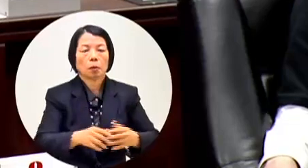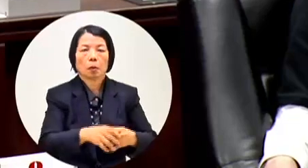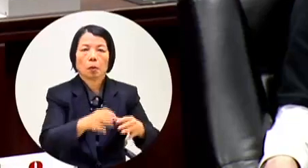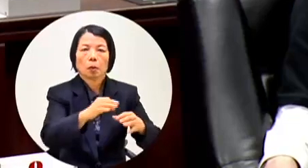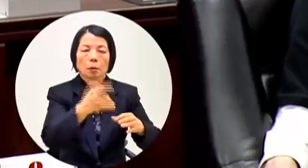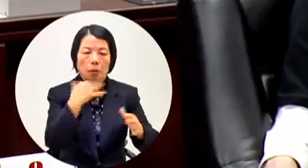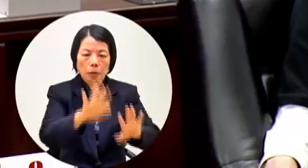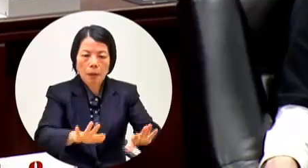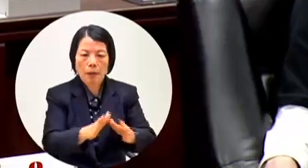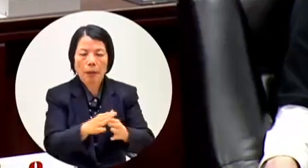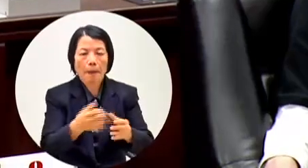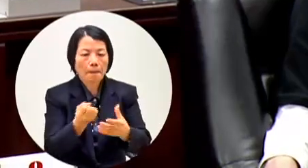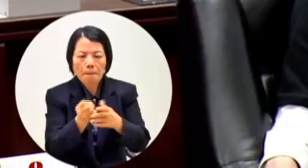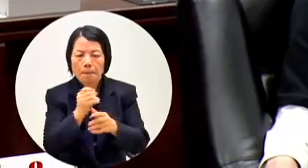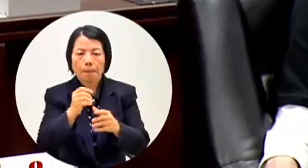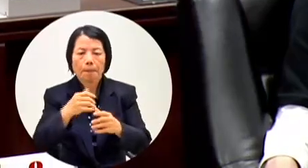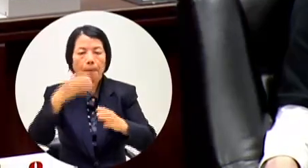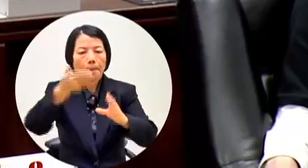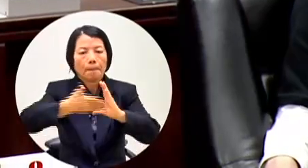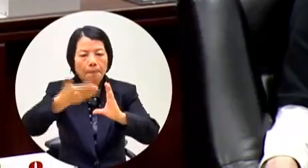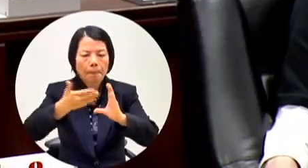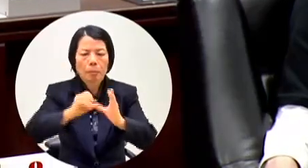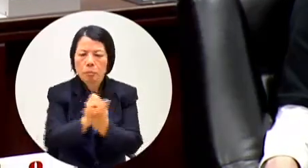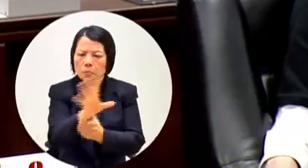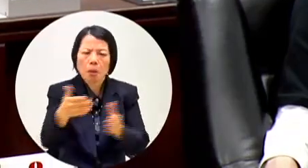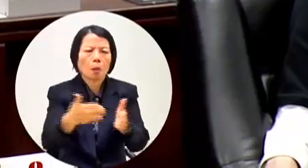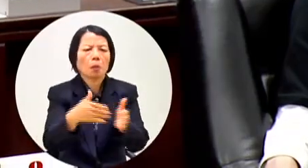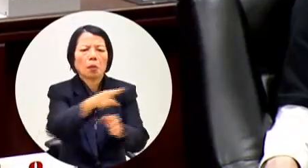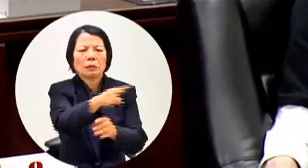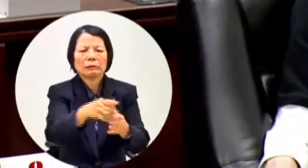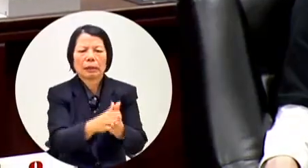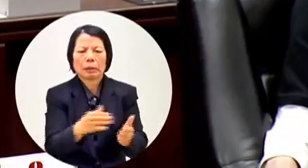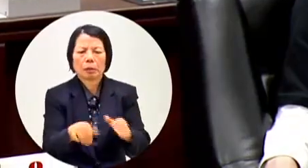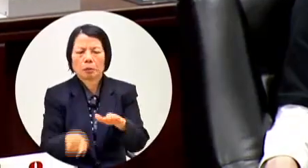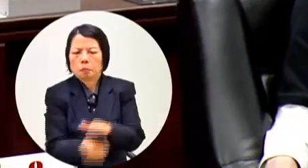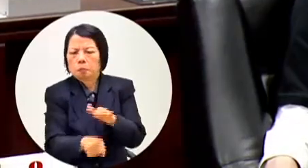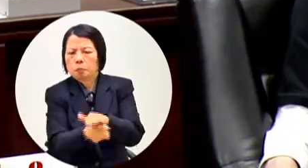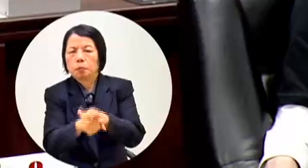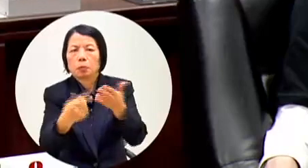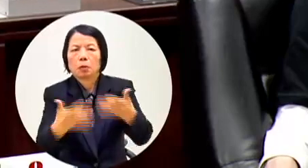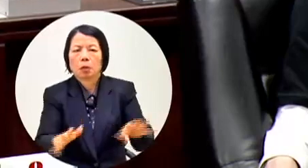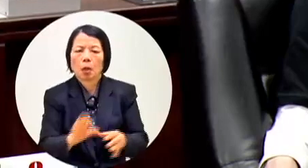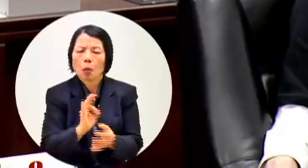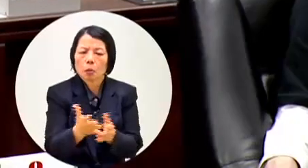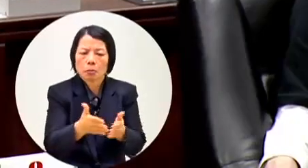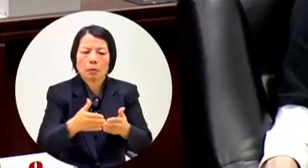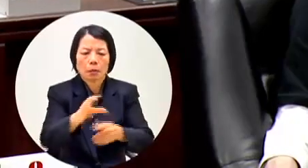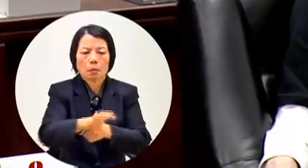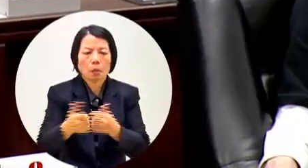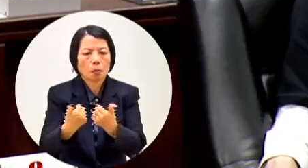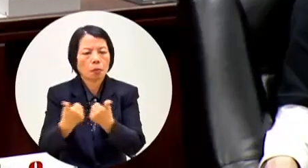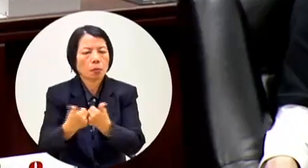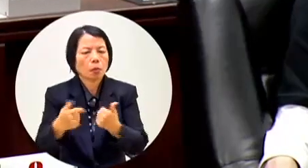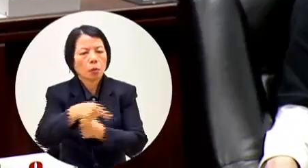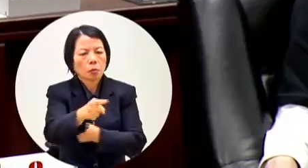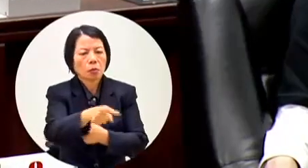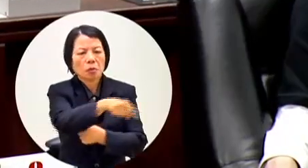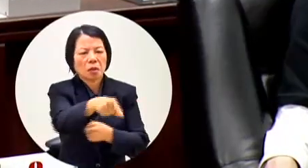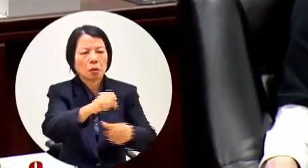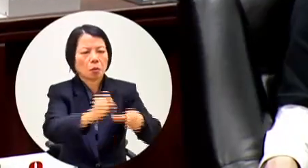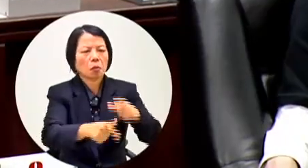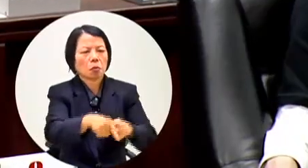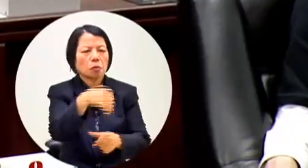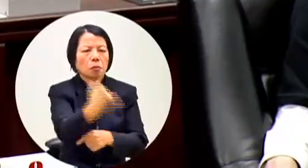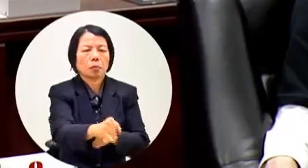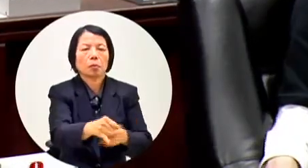涉嫌账目造假，已经被香港的证券交易所勒令除牌了。为什么我们会让我们的农会去跟一个勒令除牌的公司